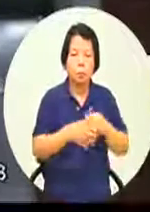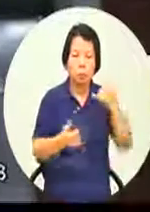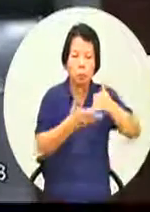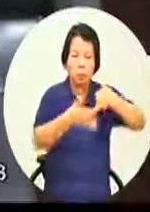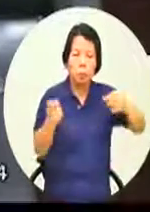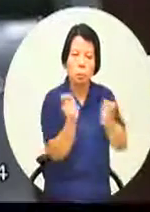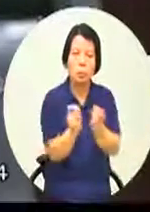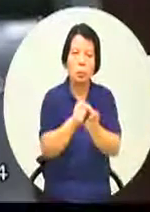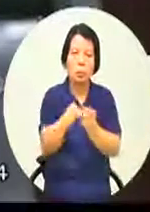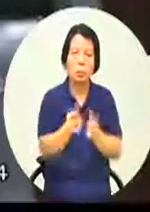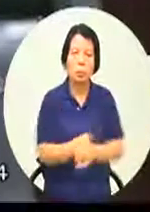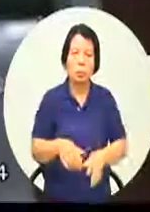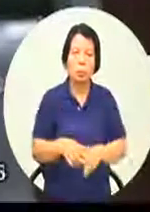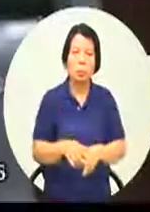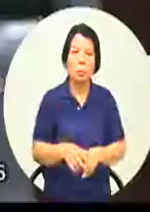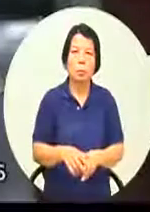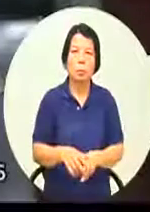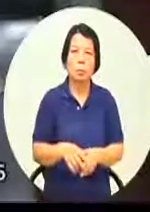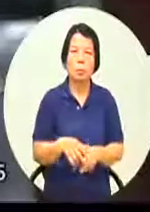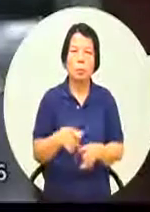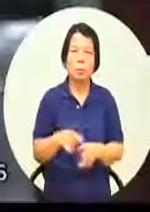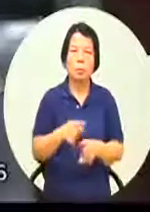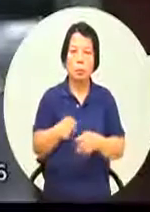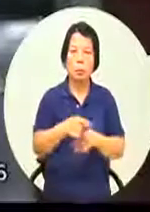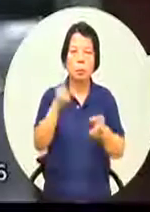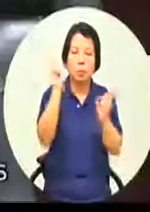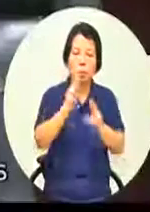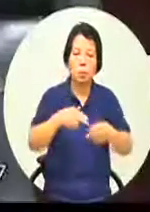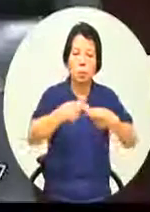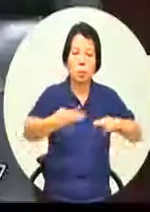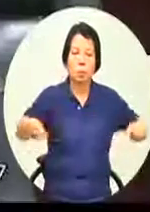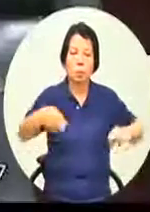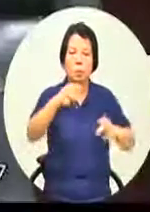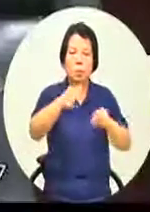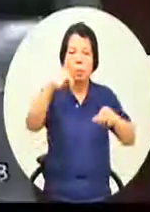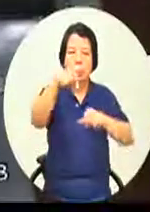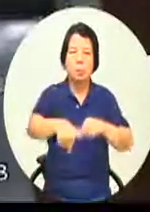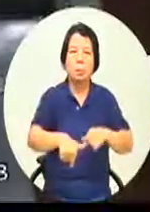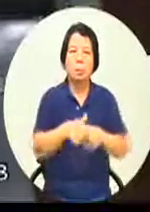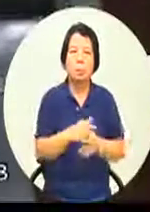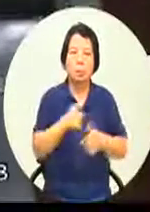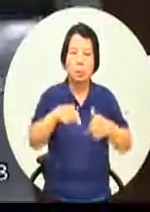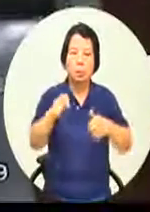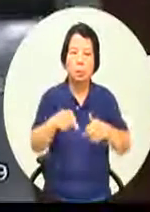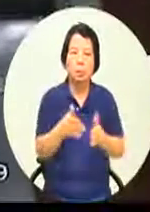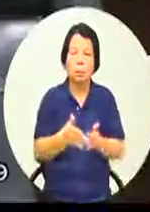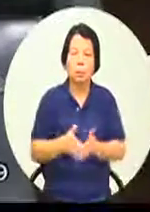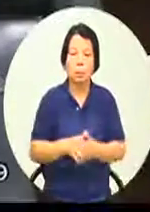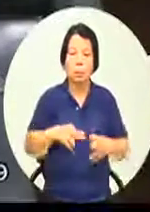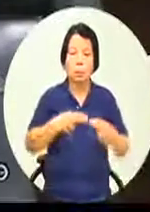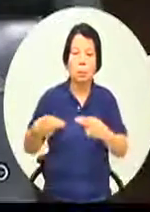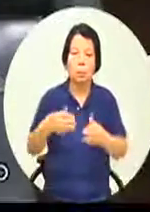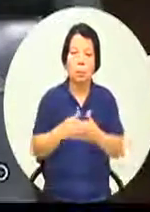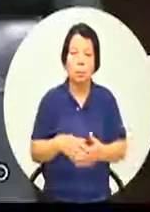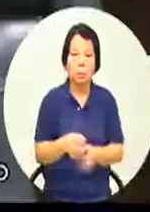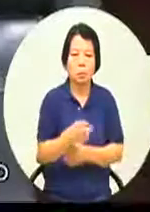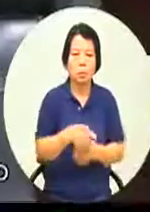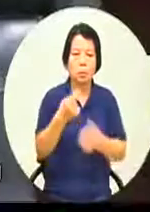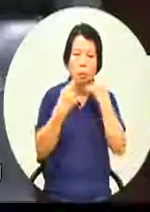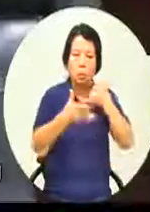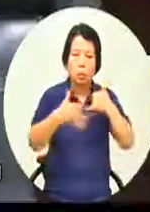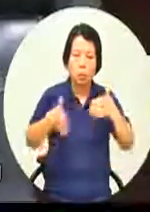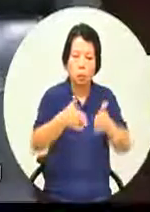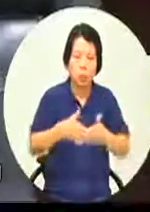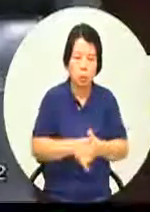地区的铁路地区的电线地下化这样子的一个政策措施？那我们海洋局要不要去跟中央来争取这样的经